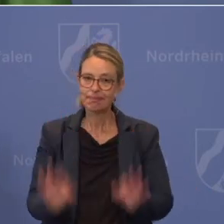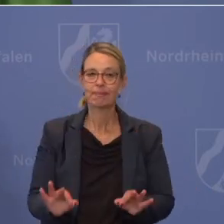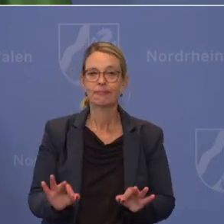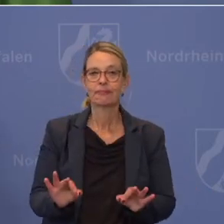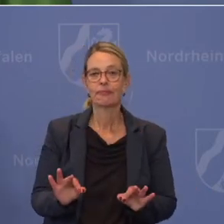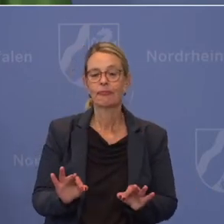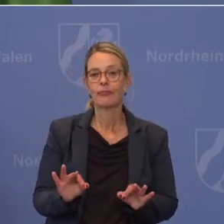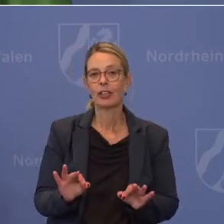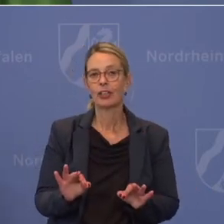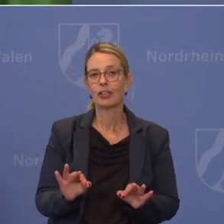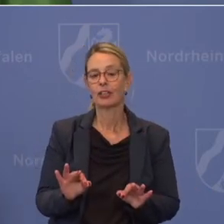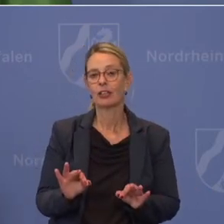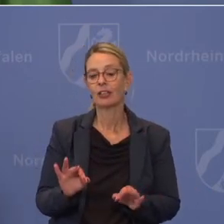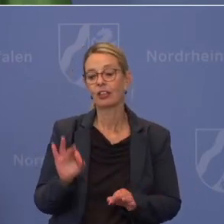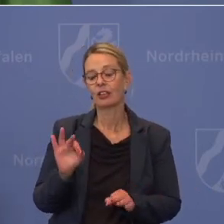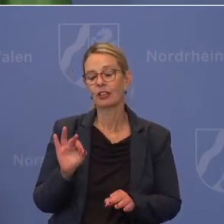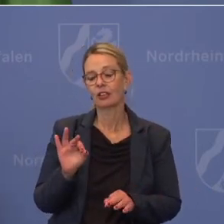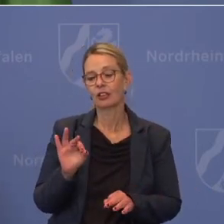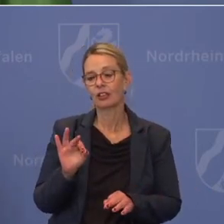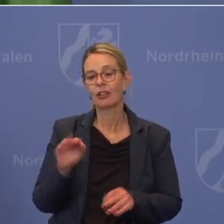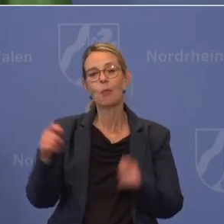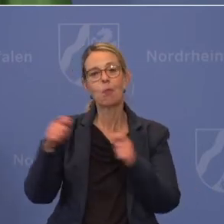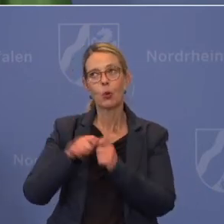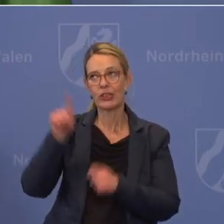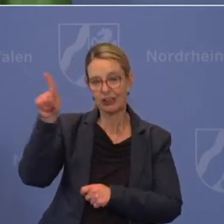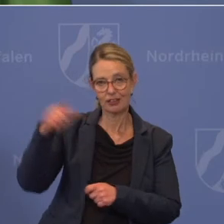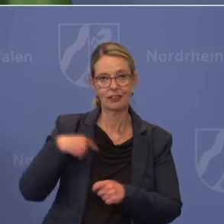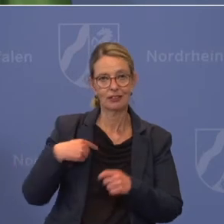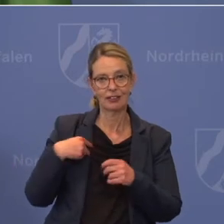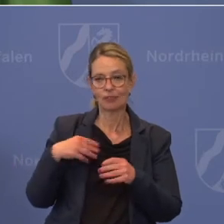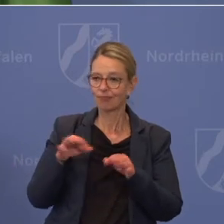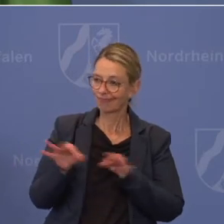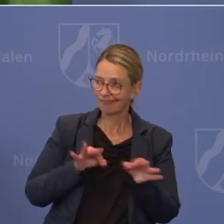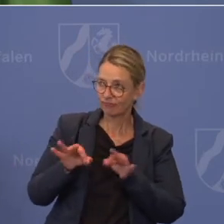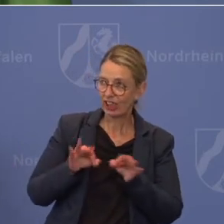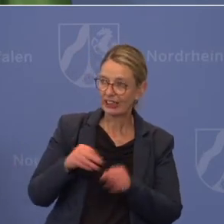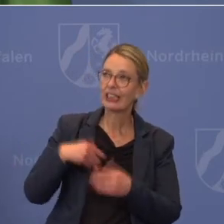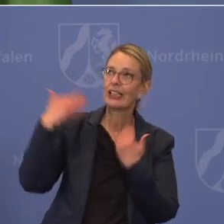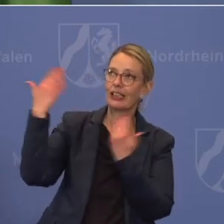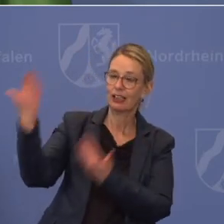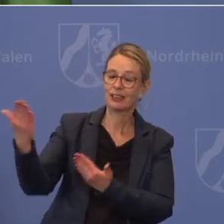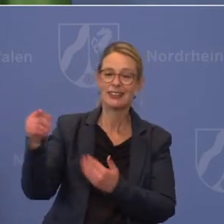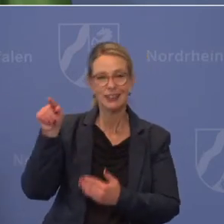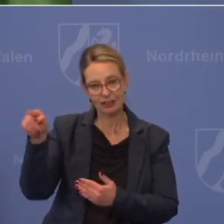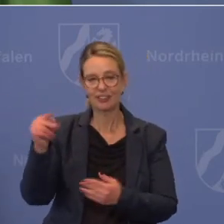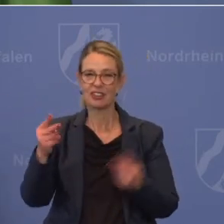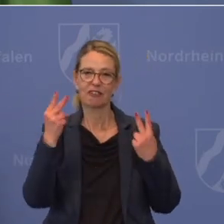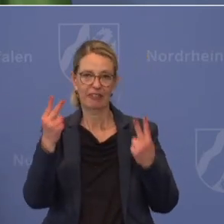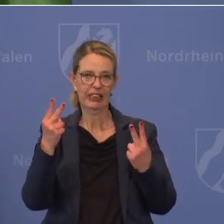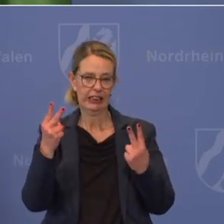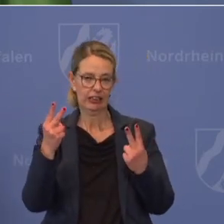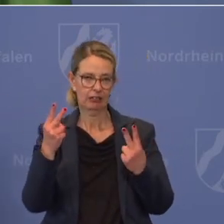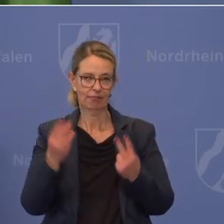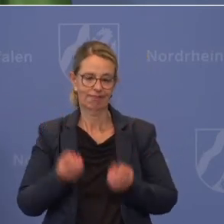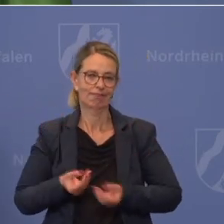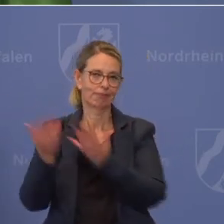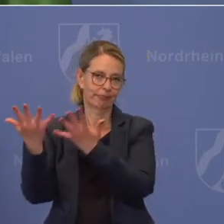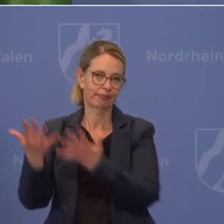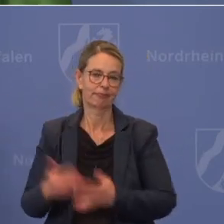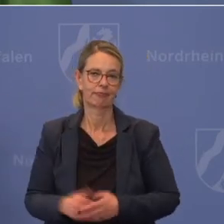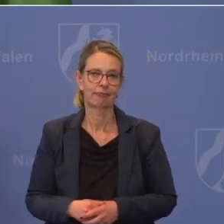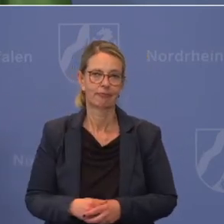auf die Strategie des Bundes Antwort geben wollen. Auch das ist ein ganz wichtiger Impuls. Die